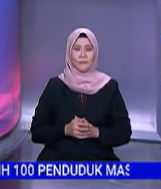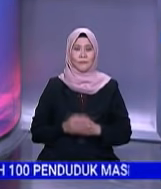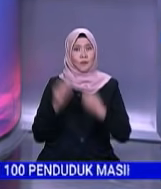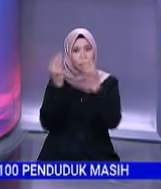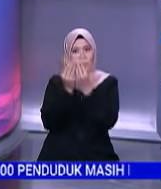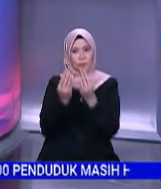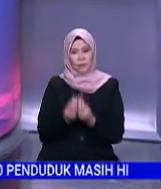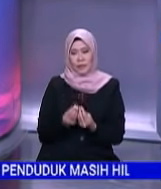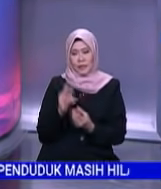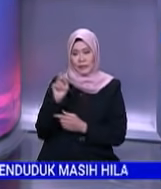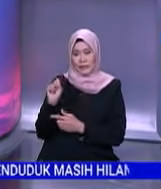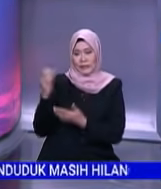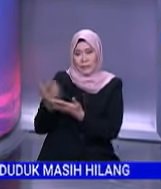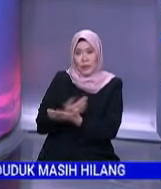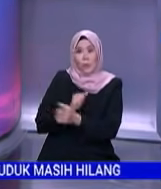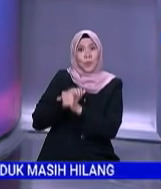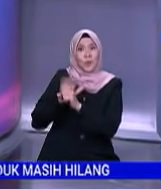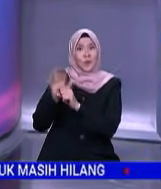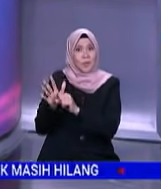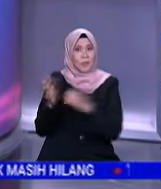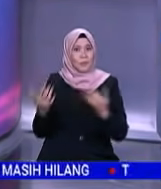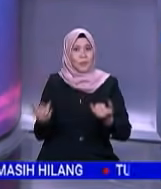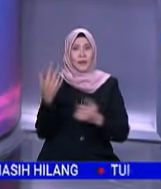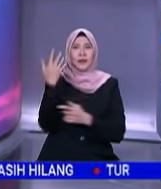Jumlah kes baru COVID-19 hari ini